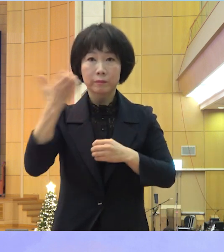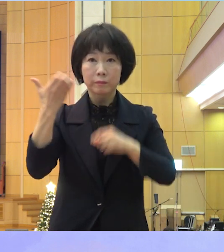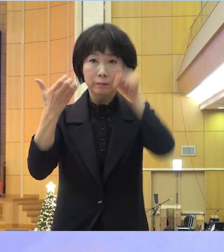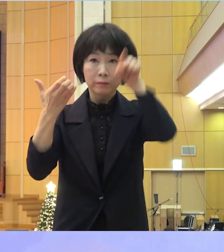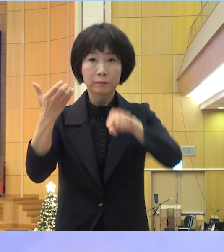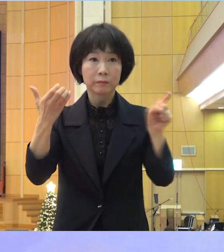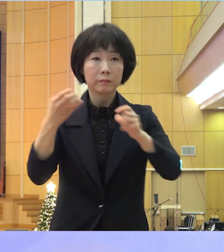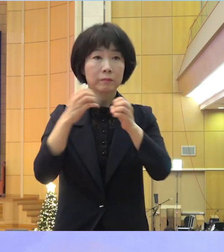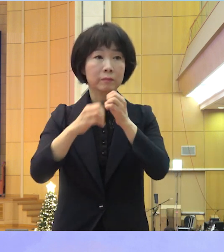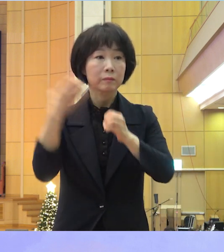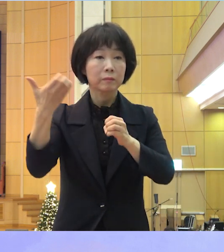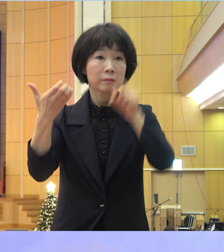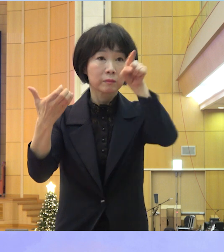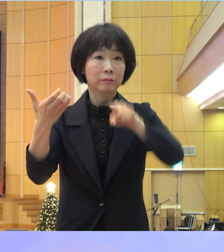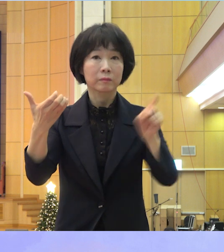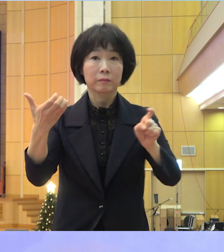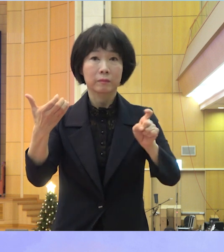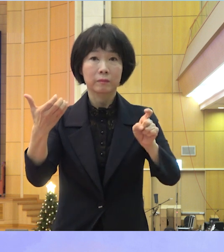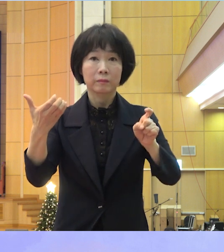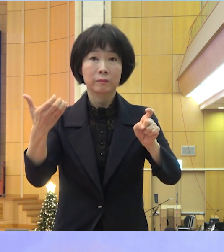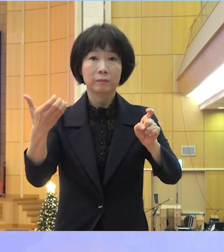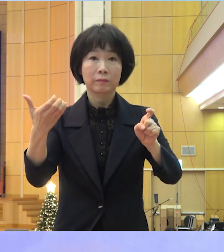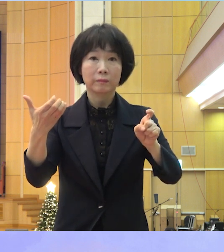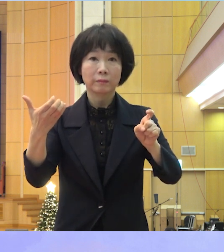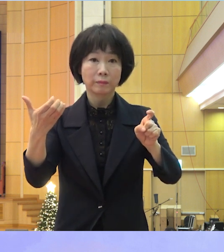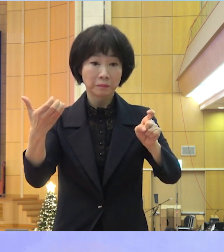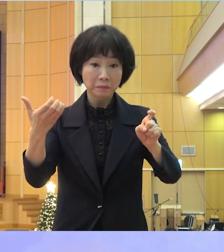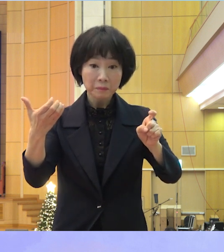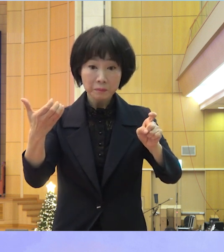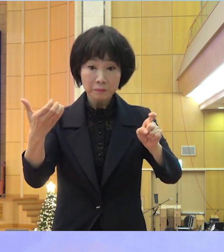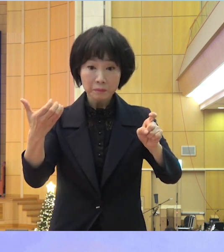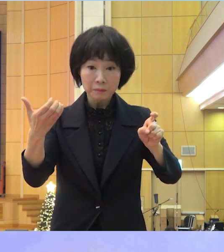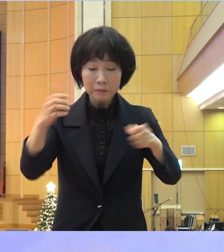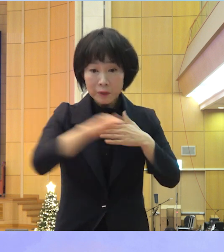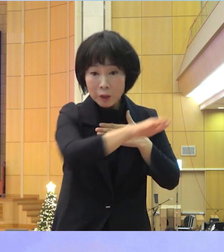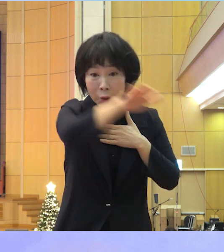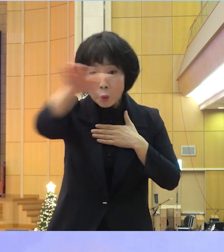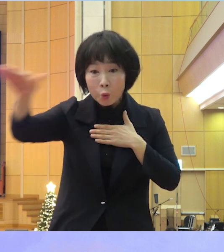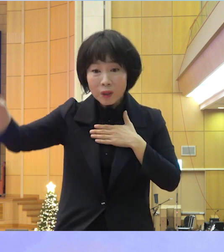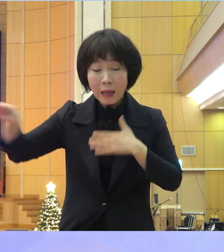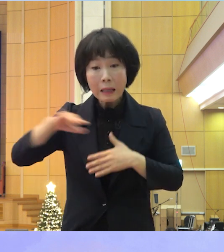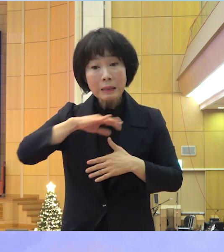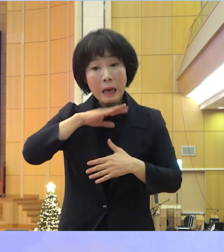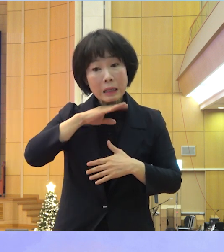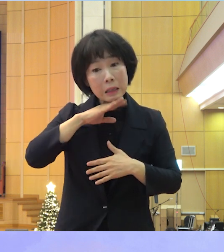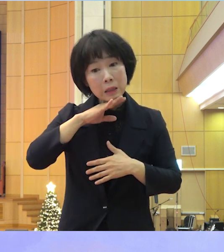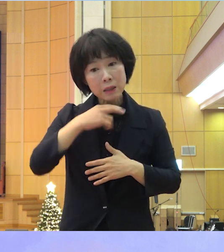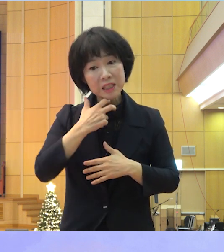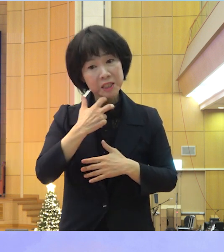시편 90편 10절 869페이지 보니까, 우리의 연수가 70이요.